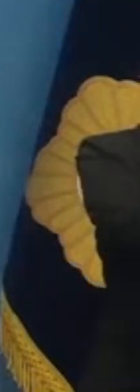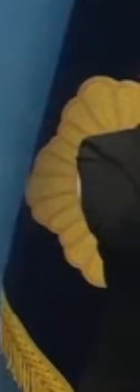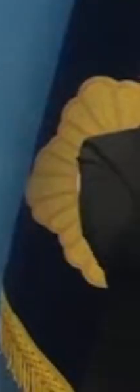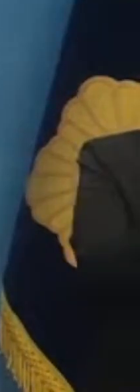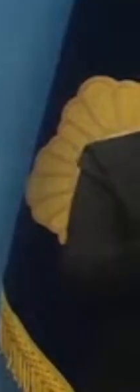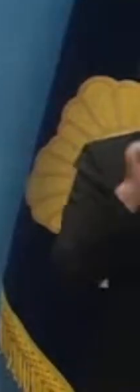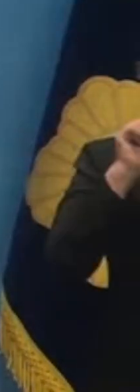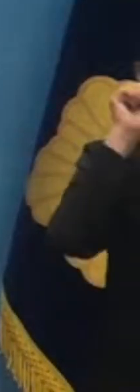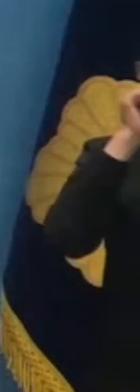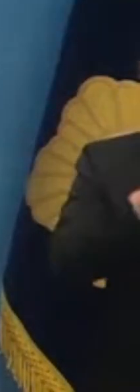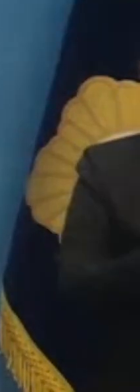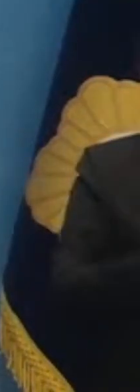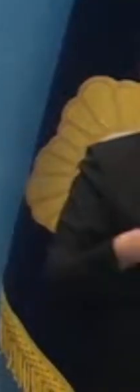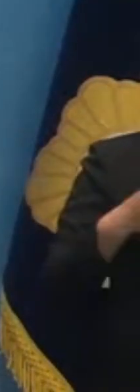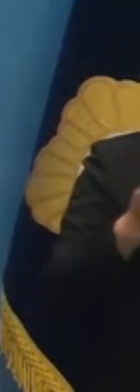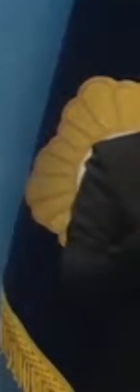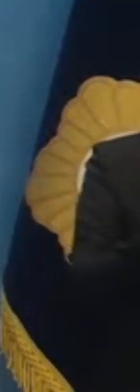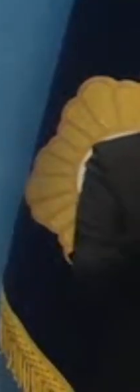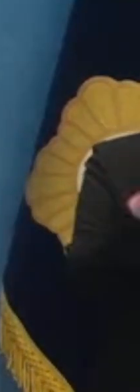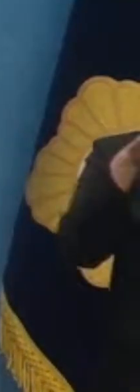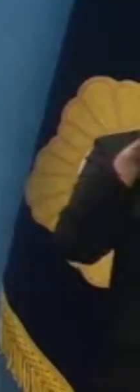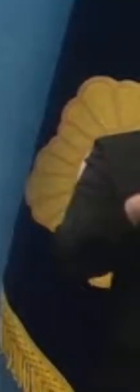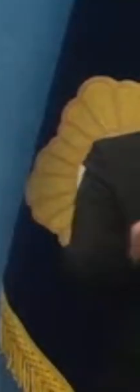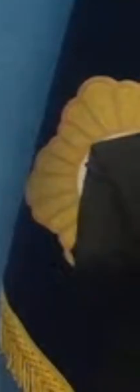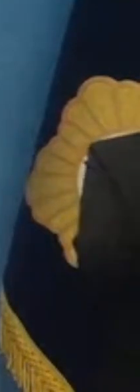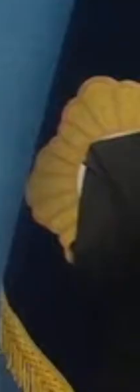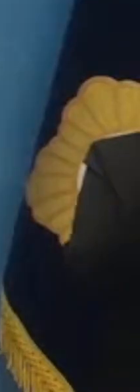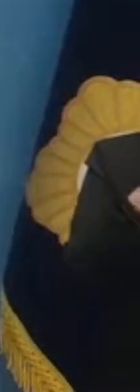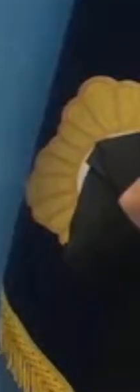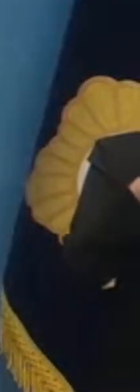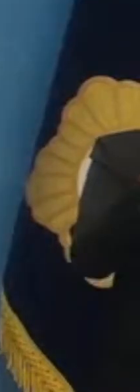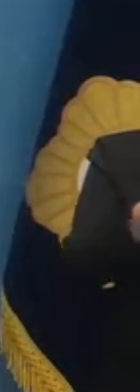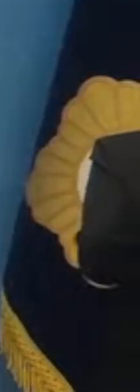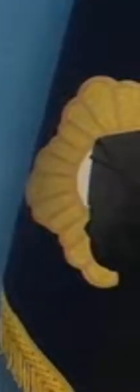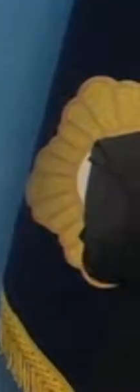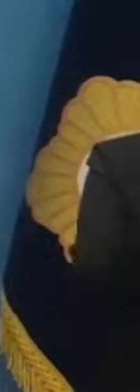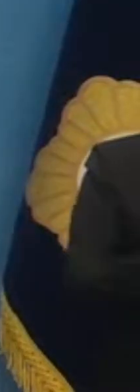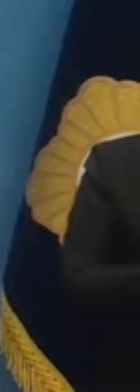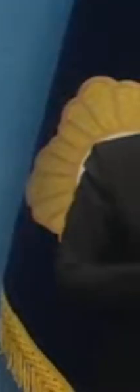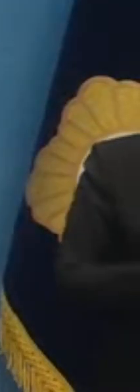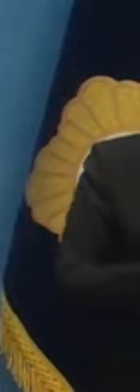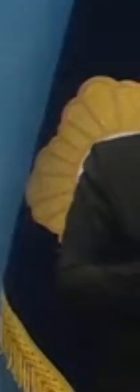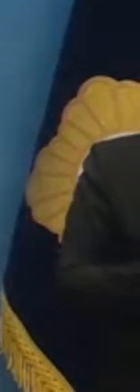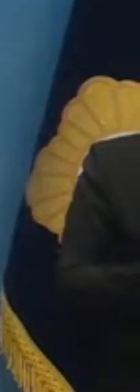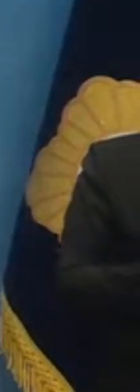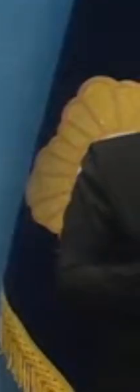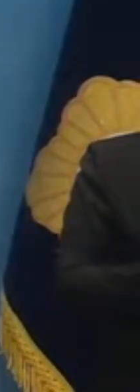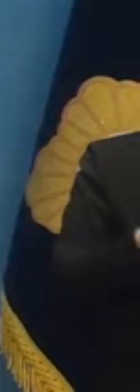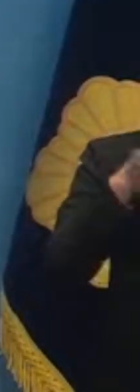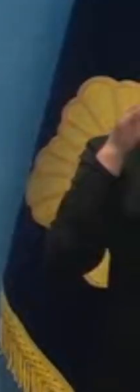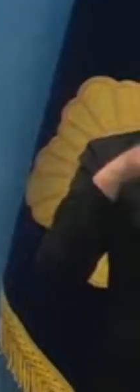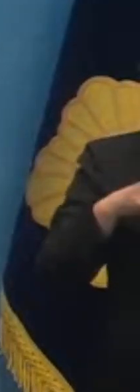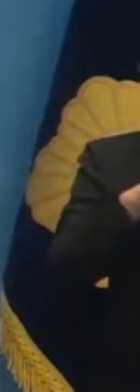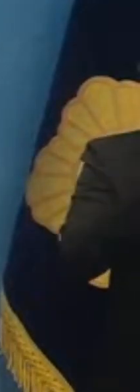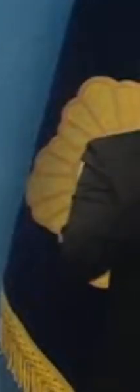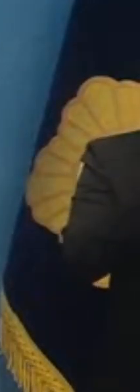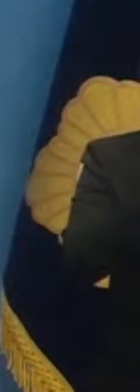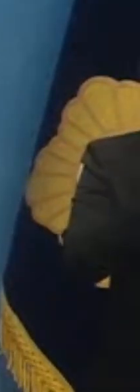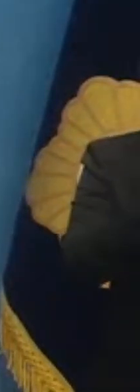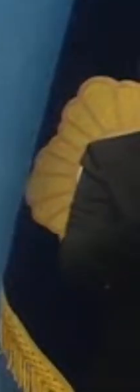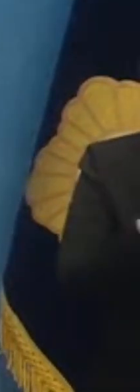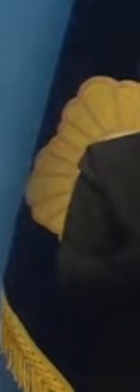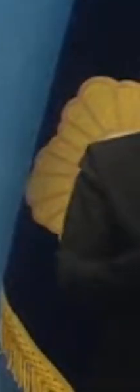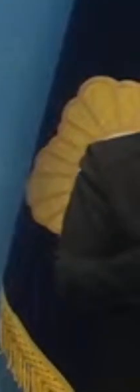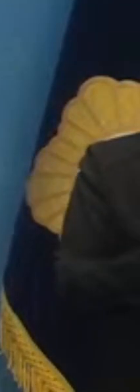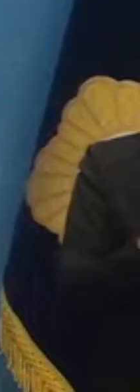지난 16일 분산 유세에서 경기도지사 시절 계곡 불법 영업 상인들을 설득해 합법적인 상권으로